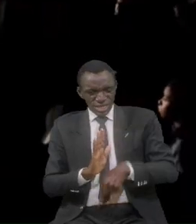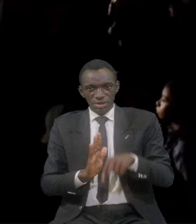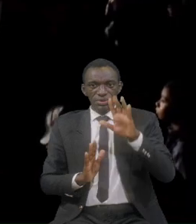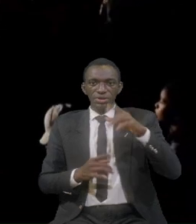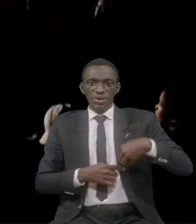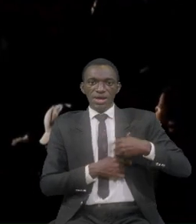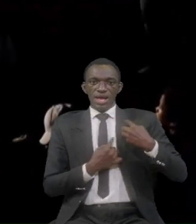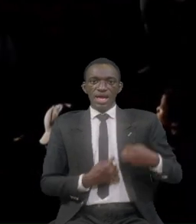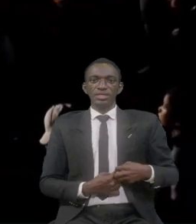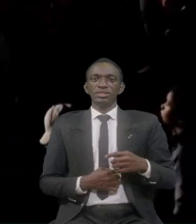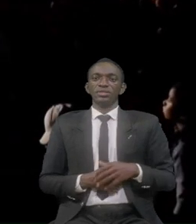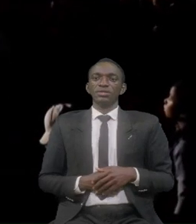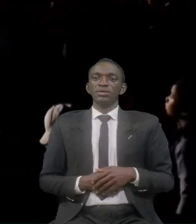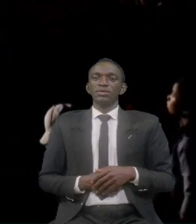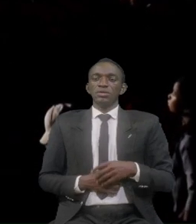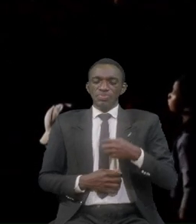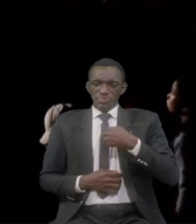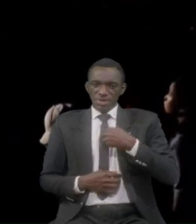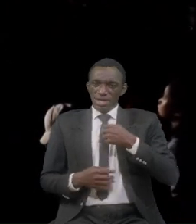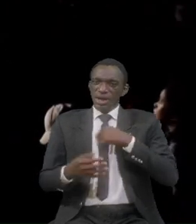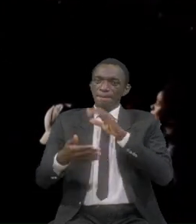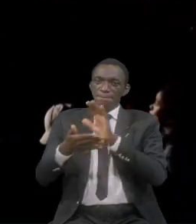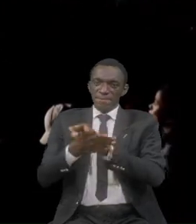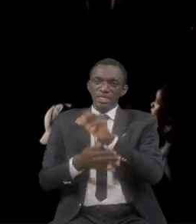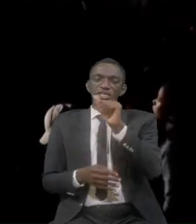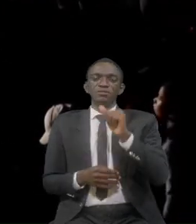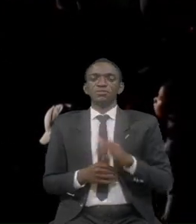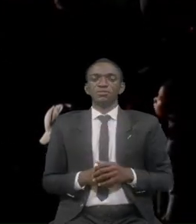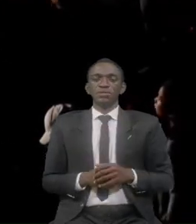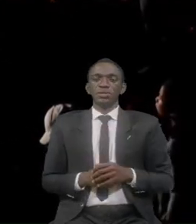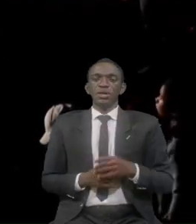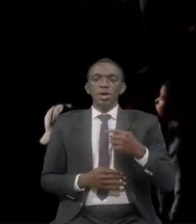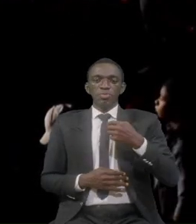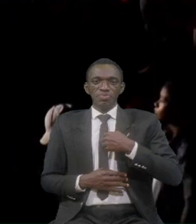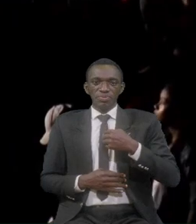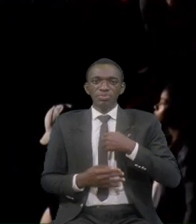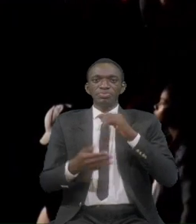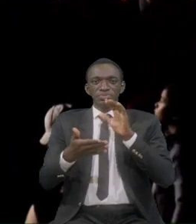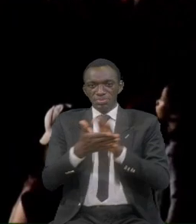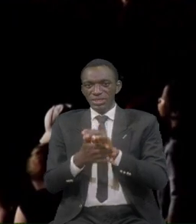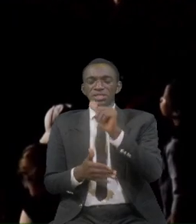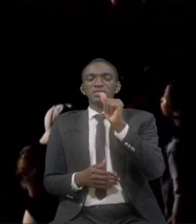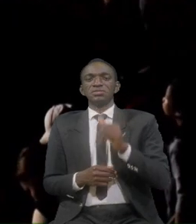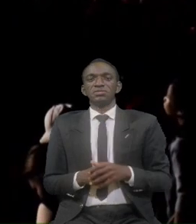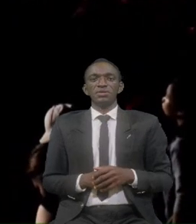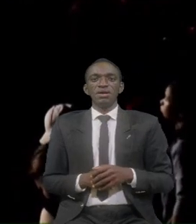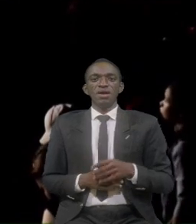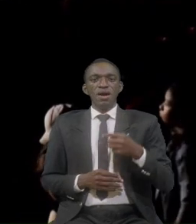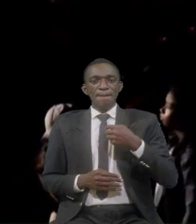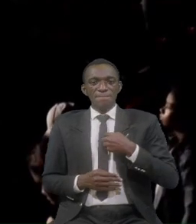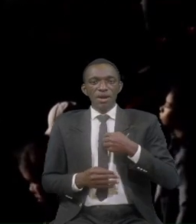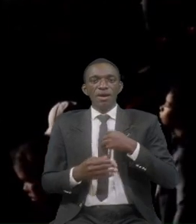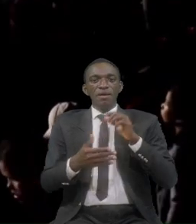I believe. Mutuo ako. I believe. Mutuo ako. I believe. Mutuo ako